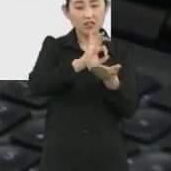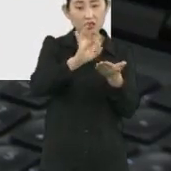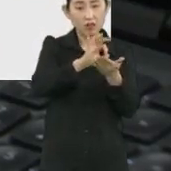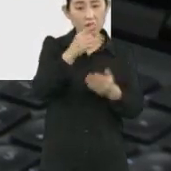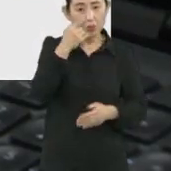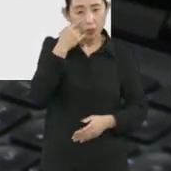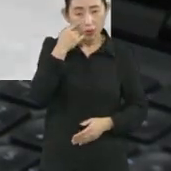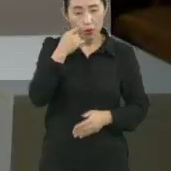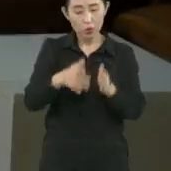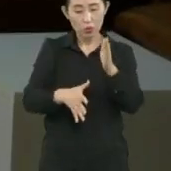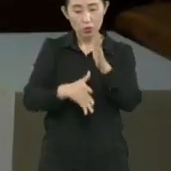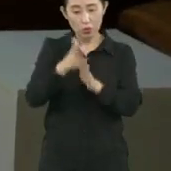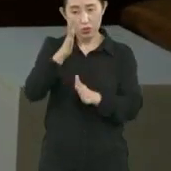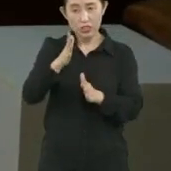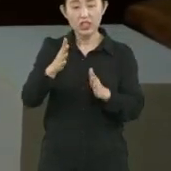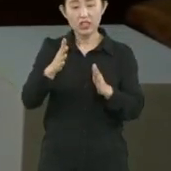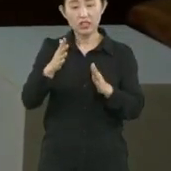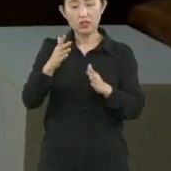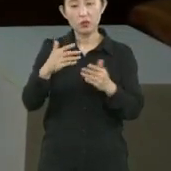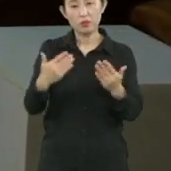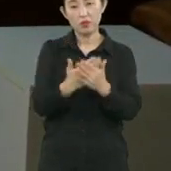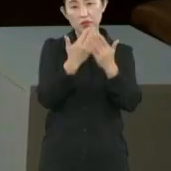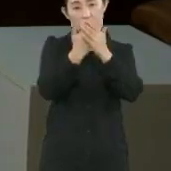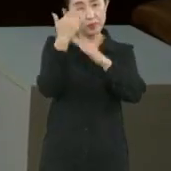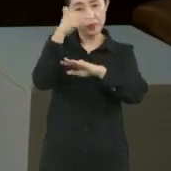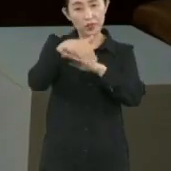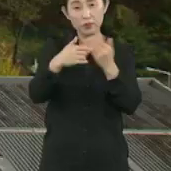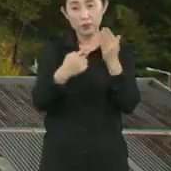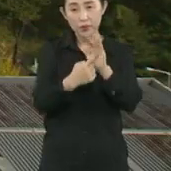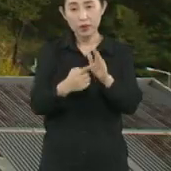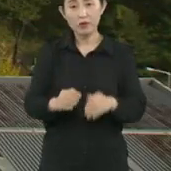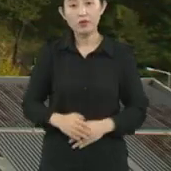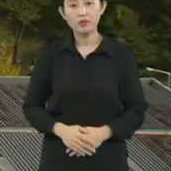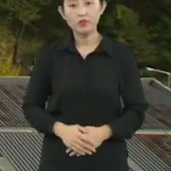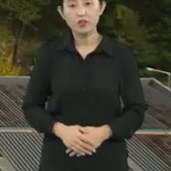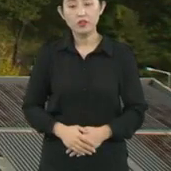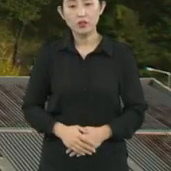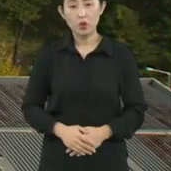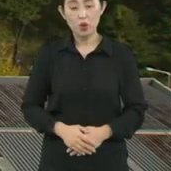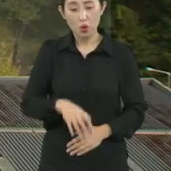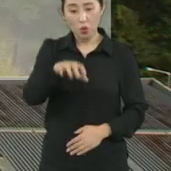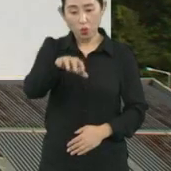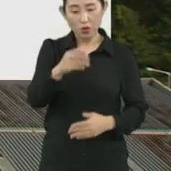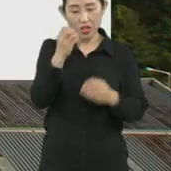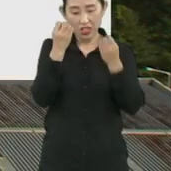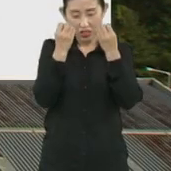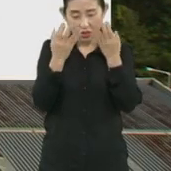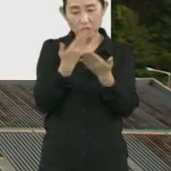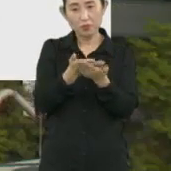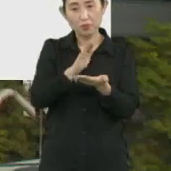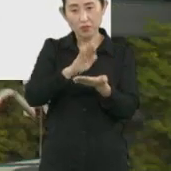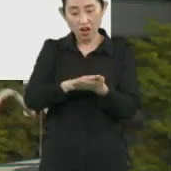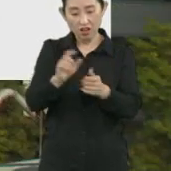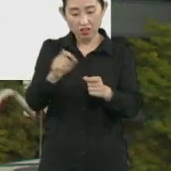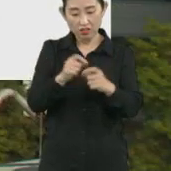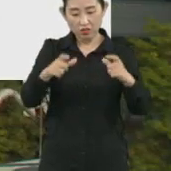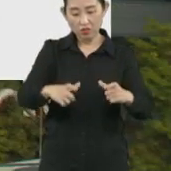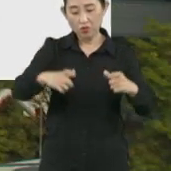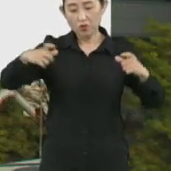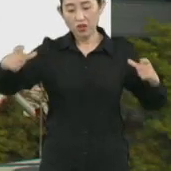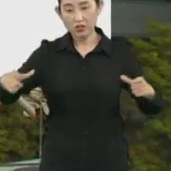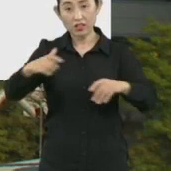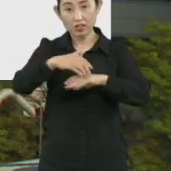도시까지 활성화시켜보겠다는 계획도 내놨습니다. 외형적으로는 공간을 리모델링하고 특구를 확대한다는